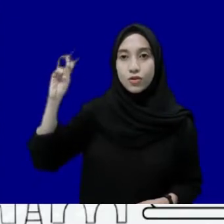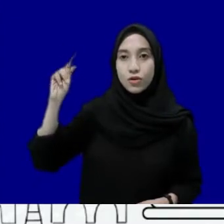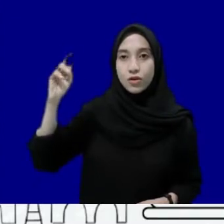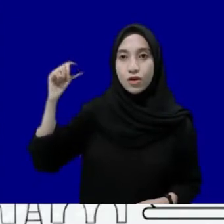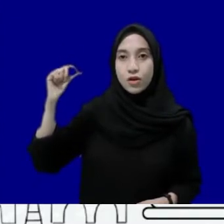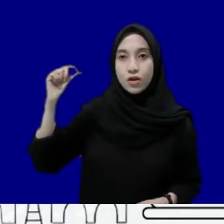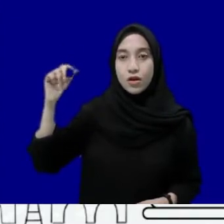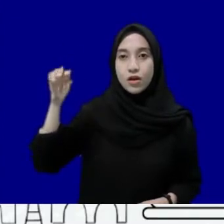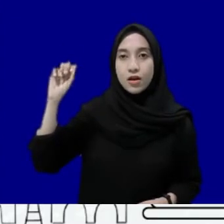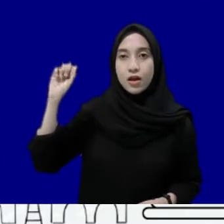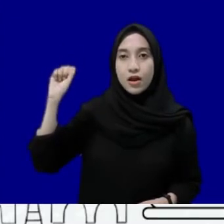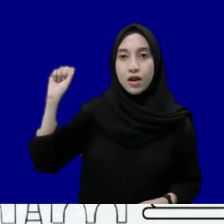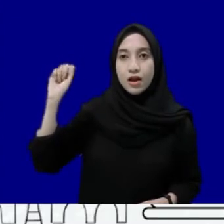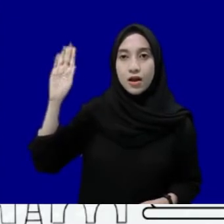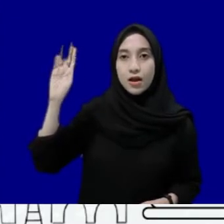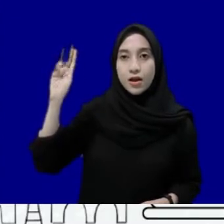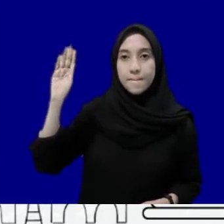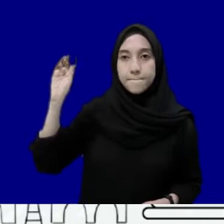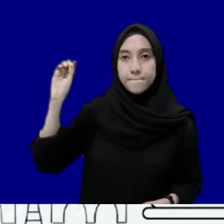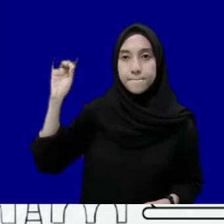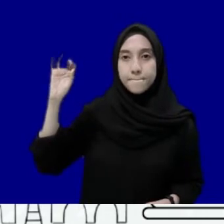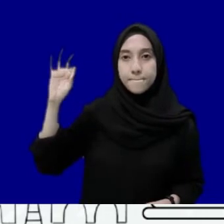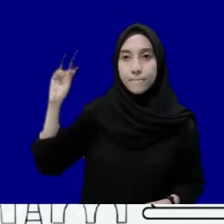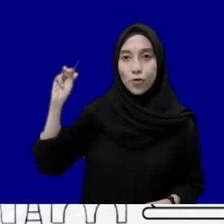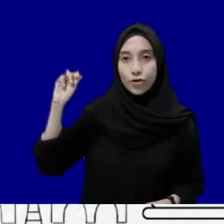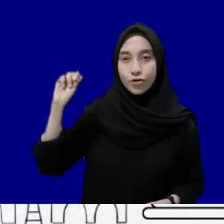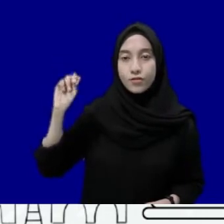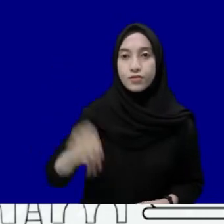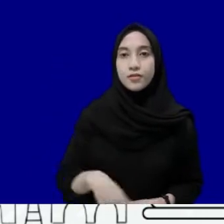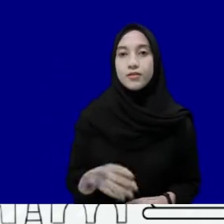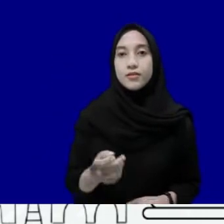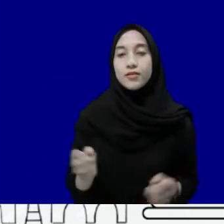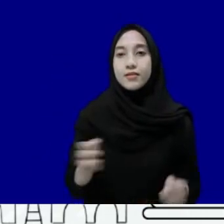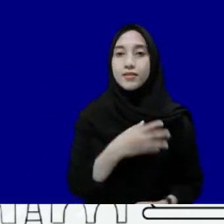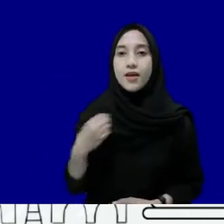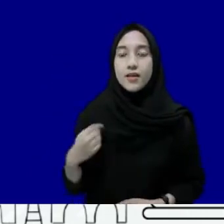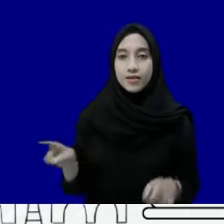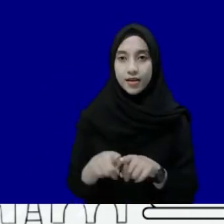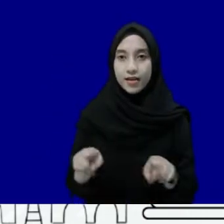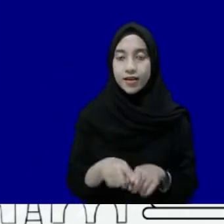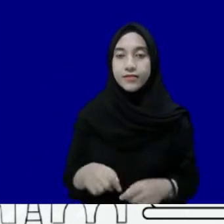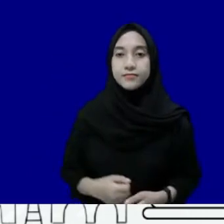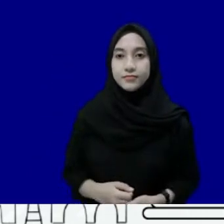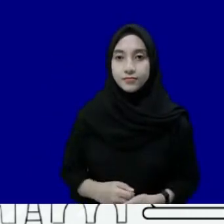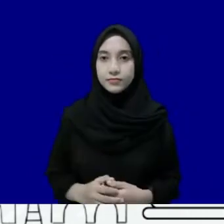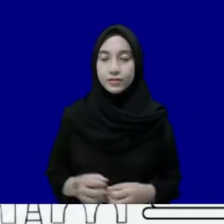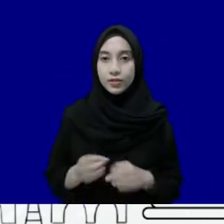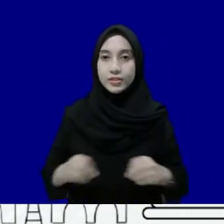Minahasa, Jong Celebes, Sekar Rukun, Jong Batakbon, dan Jong Betawi.